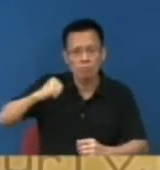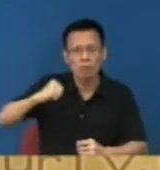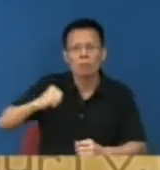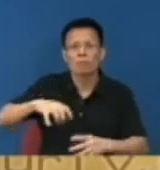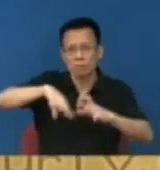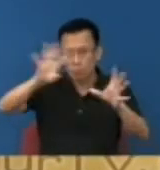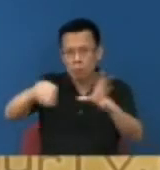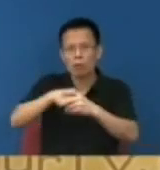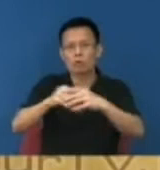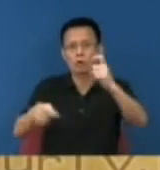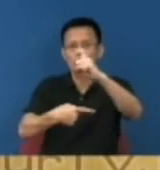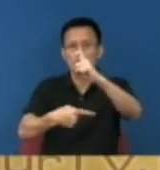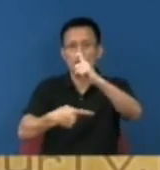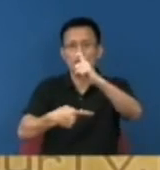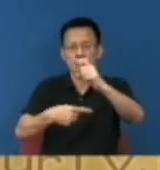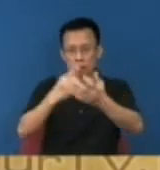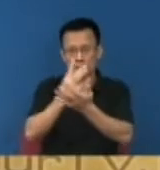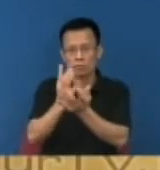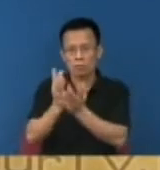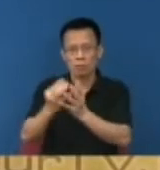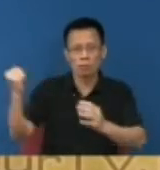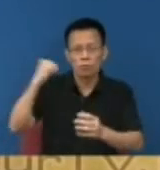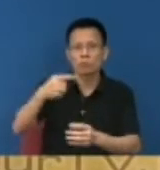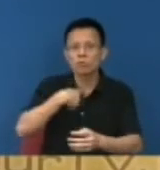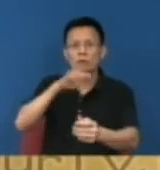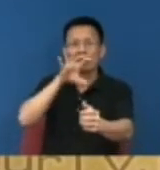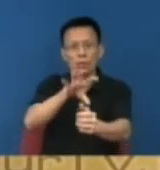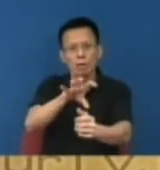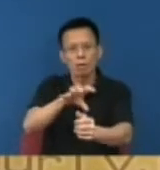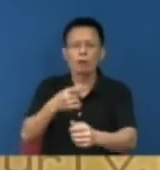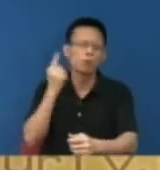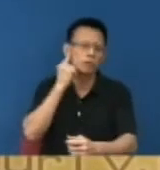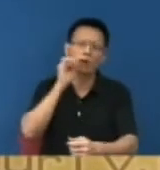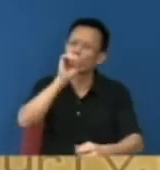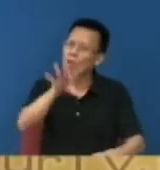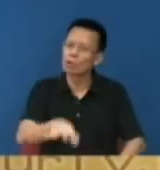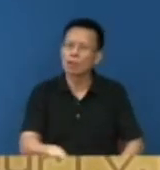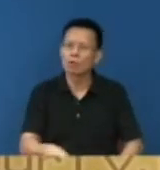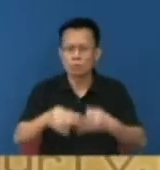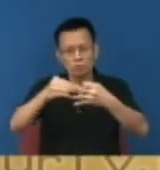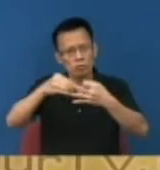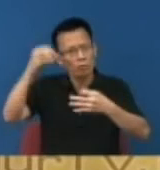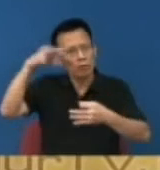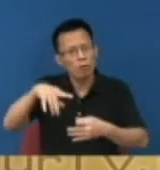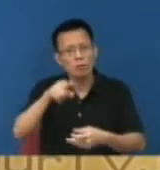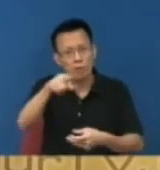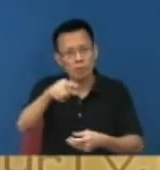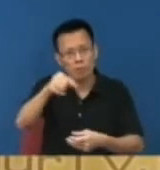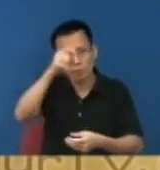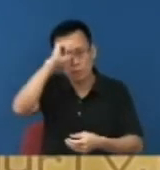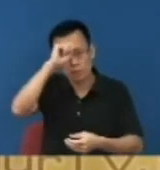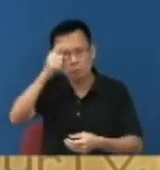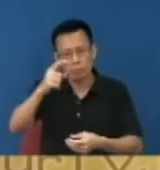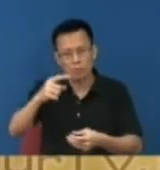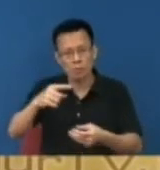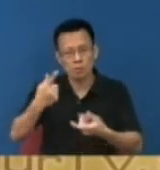包括九月一號嗰次任何暴力都要譴責嘅時候，我請教你啦，張文光，你咪要紀念辛亥革